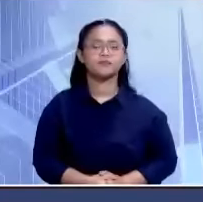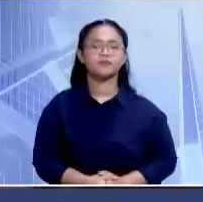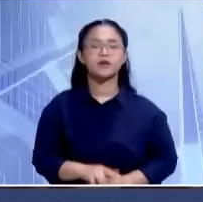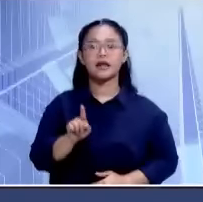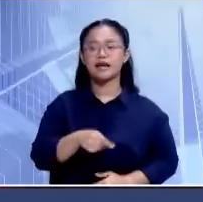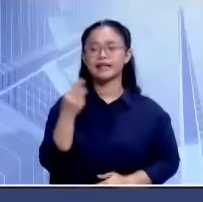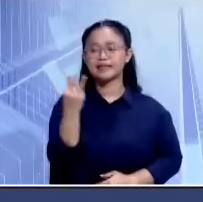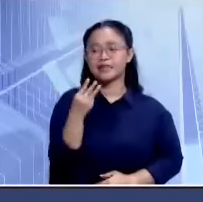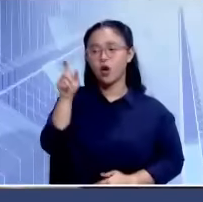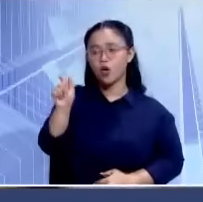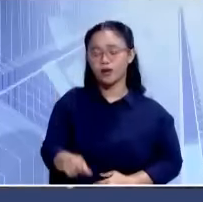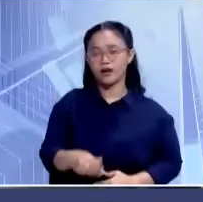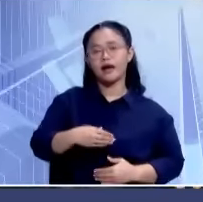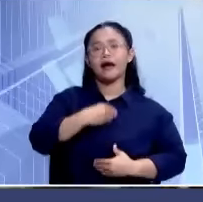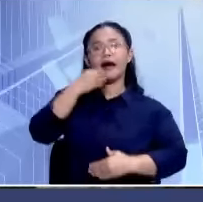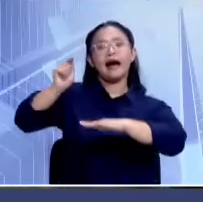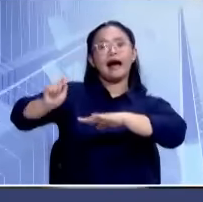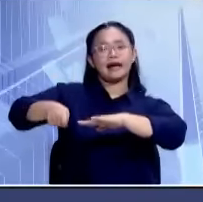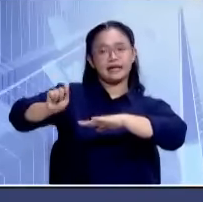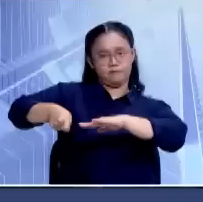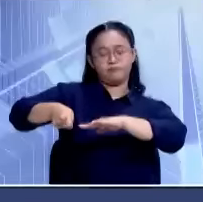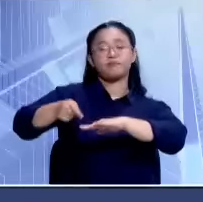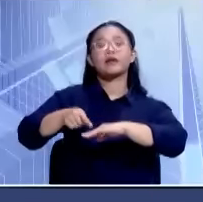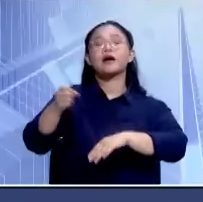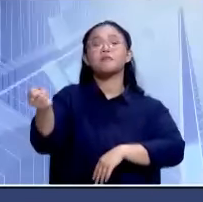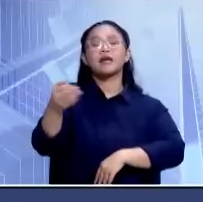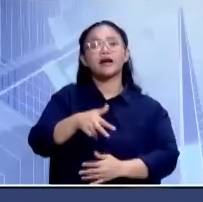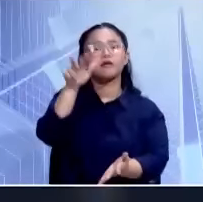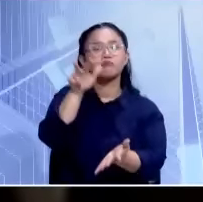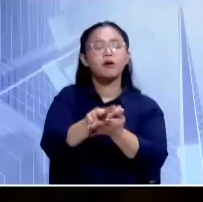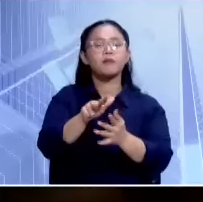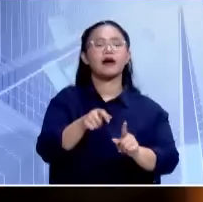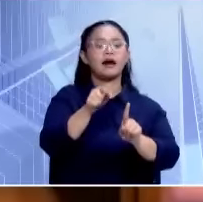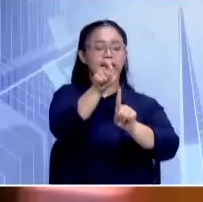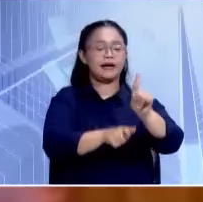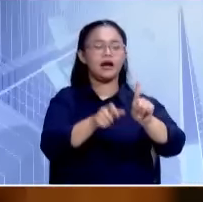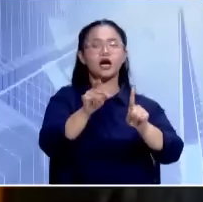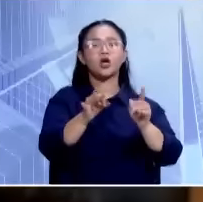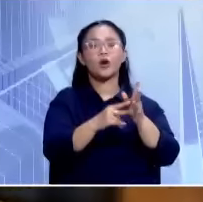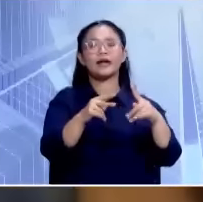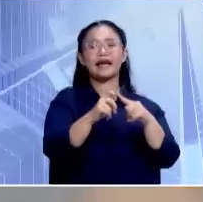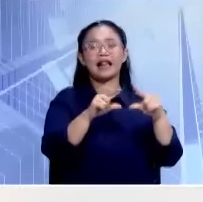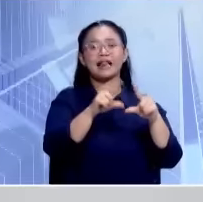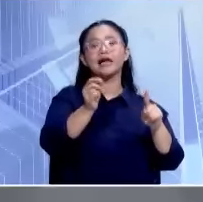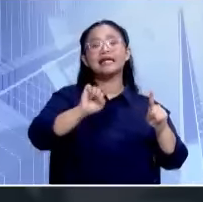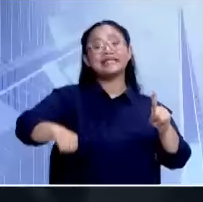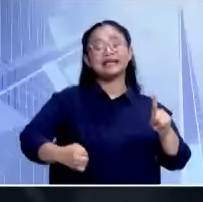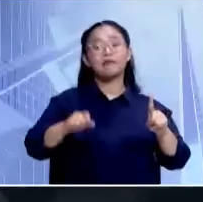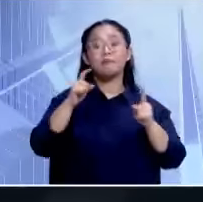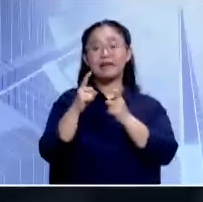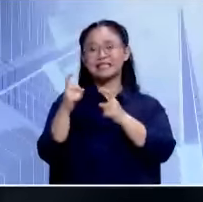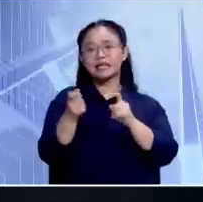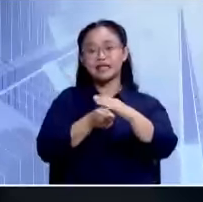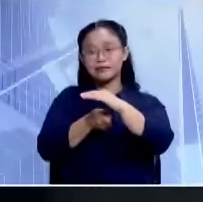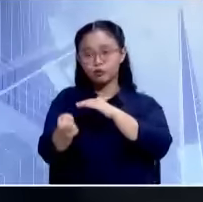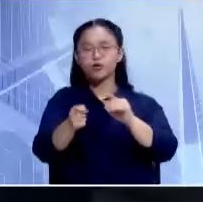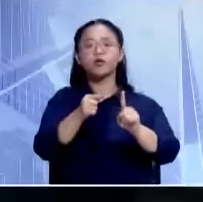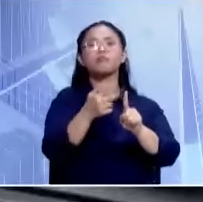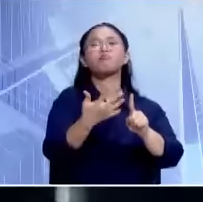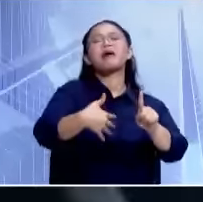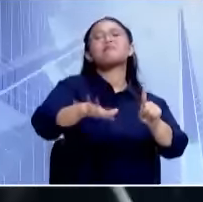Tiga hakim Pengadilan Negeri Surabaya pemberi vonis bebas perkara Ronald Tanur atas kasus pembunuhan kekasihnya Dini Sera